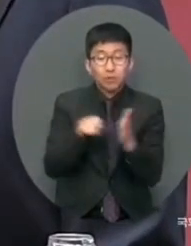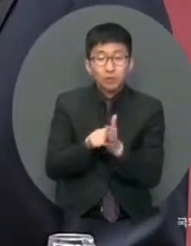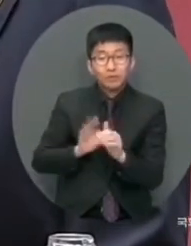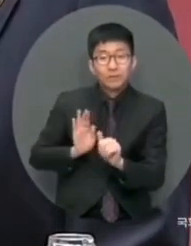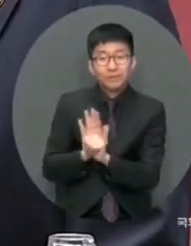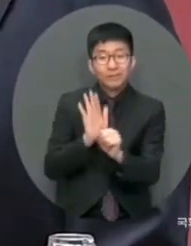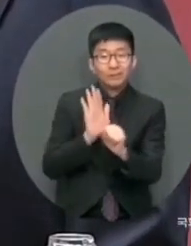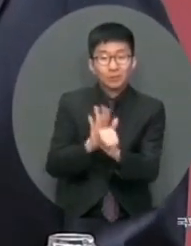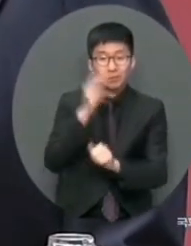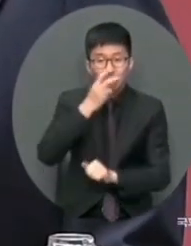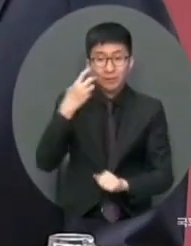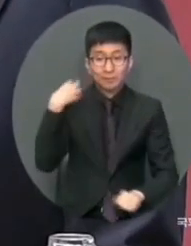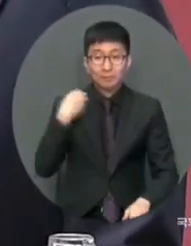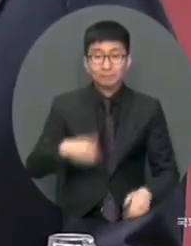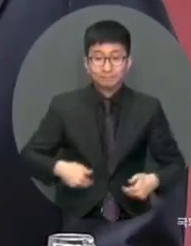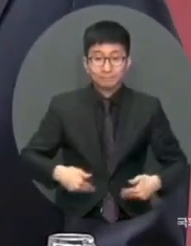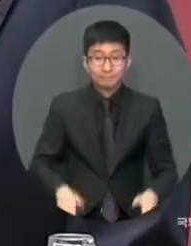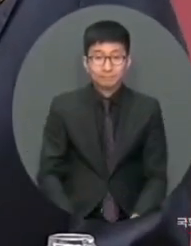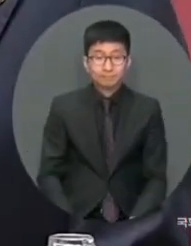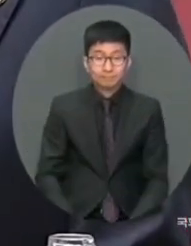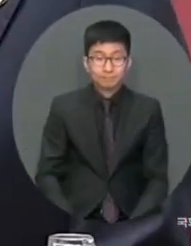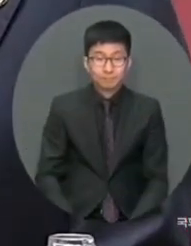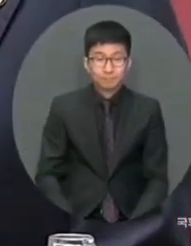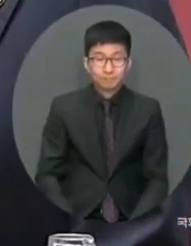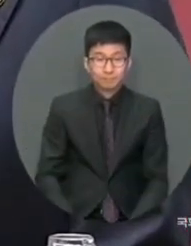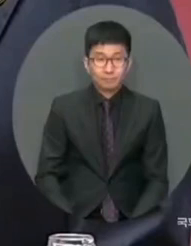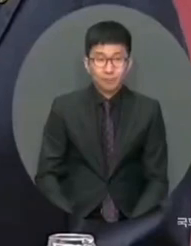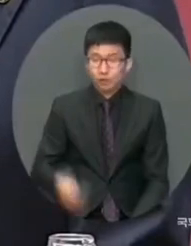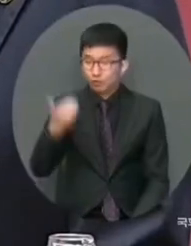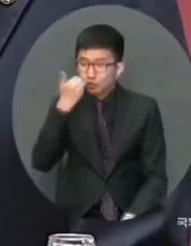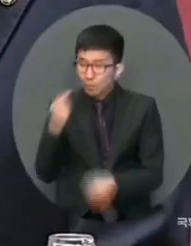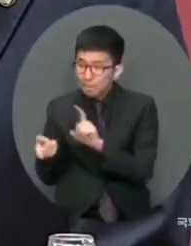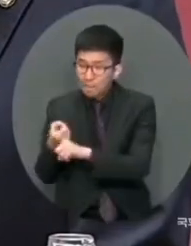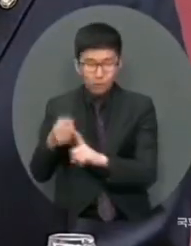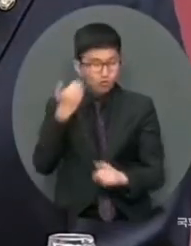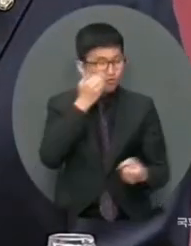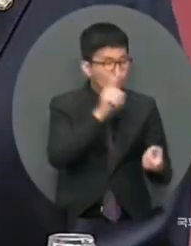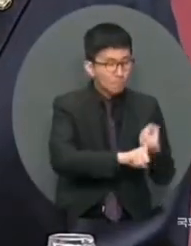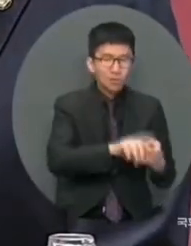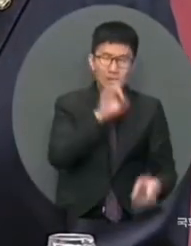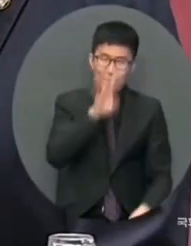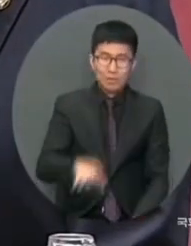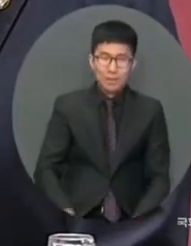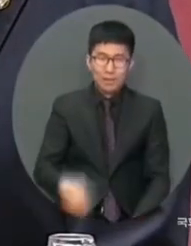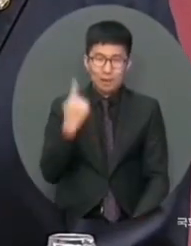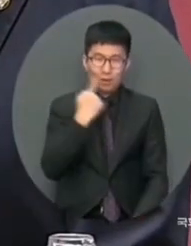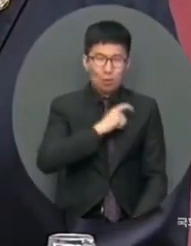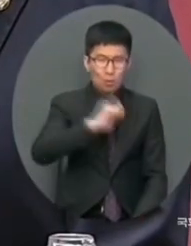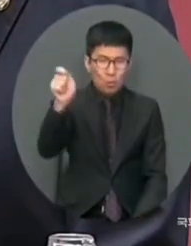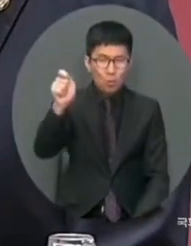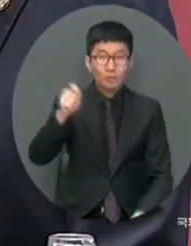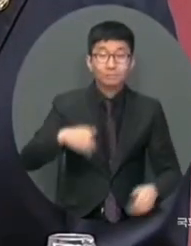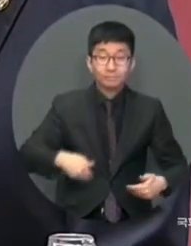행정을 해야 되겠죠. 경우에 따라서 편파적인 방송을 한다면 경고도 해야 될것